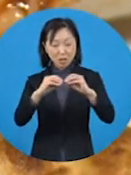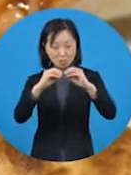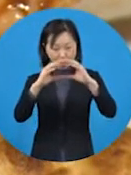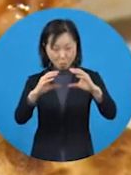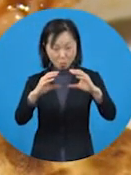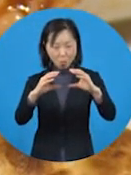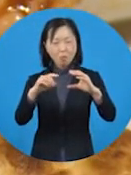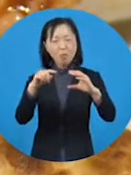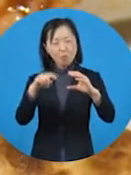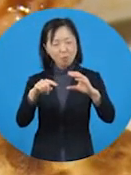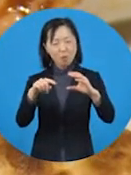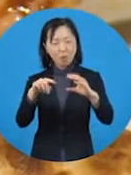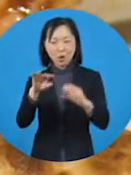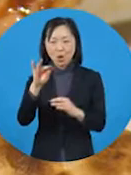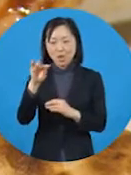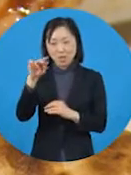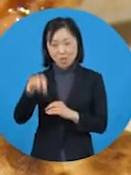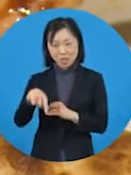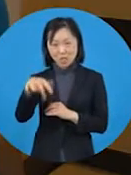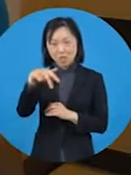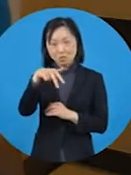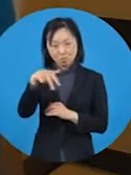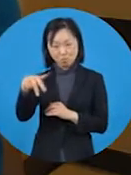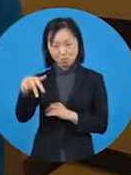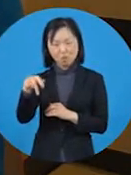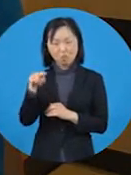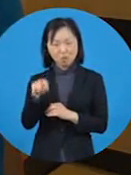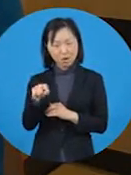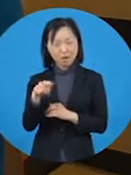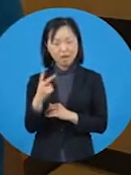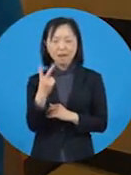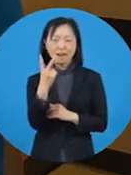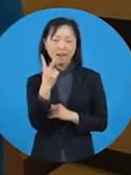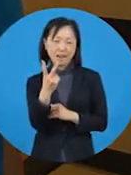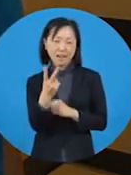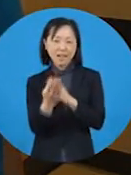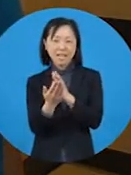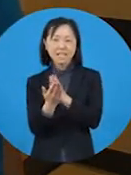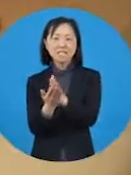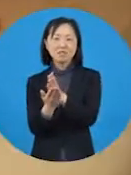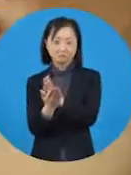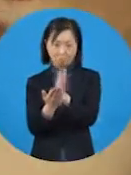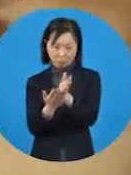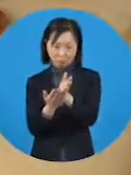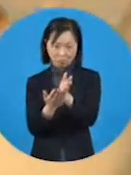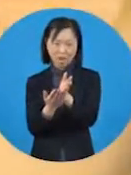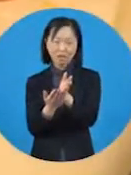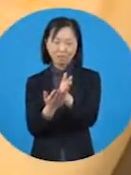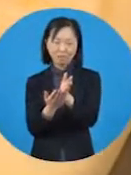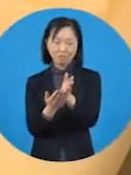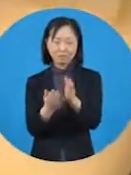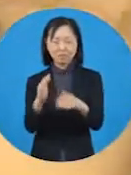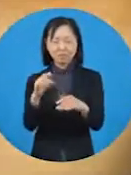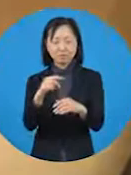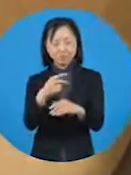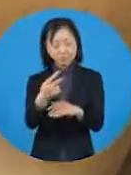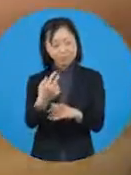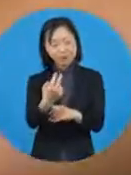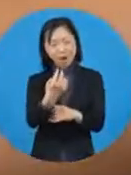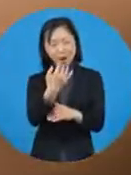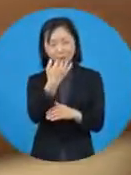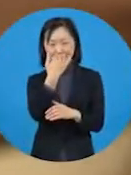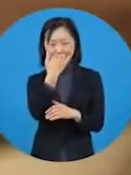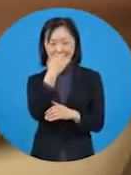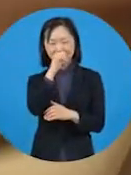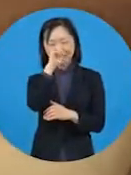山なんですよね。 はい、 食べ応えありますね。 はい、ありがとうございます。チーズも普通のチーズと燻製のチーズも入れまして、ち